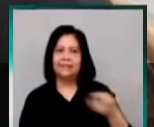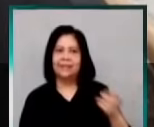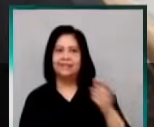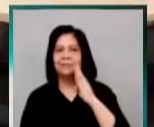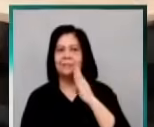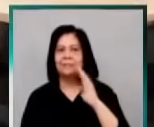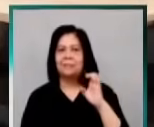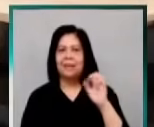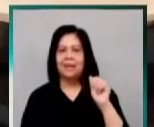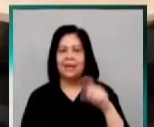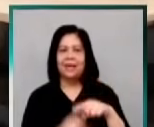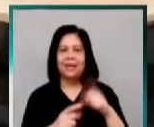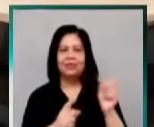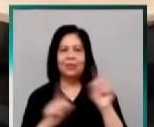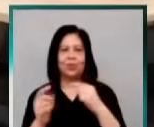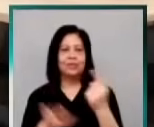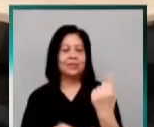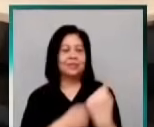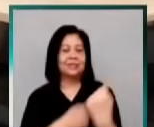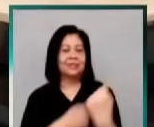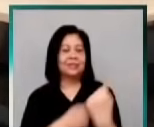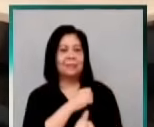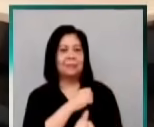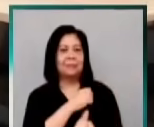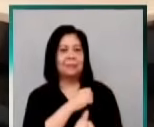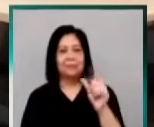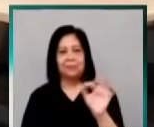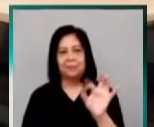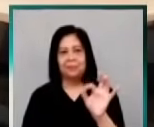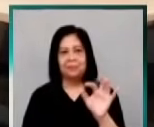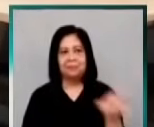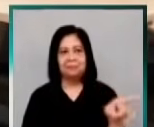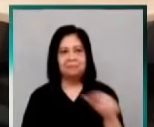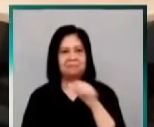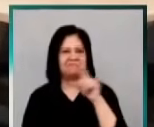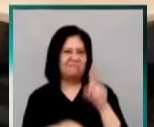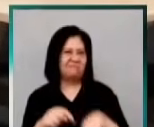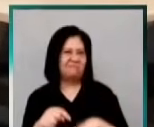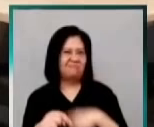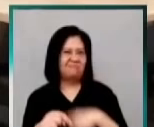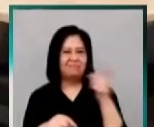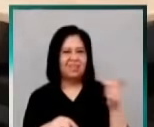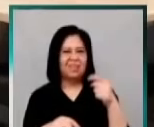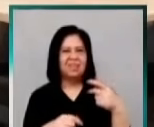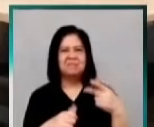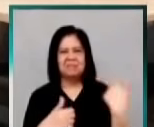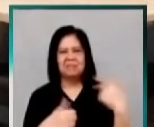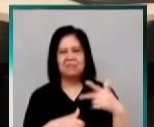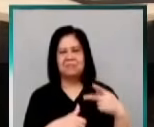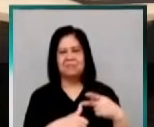sa Zambales noong 2019. Pero hindi raw ito pwede dahil meron siyang prior commitment.